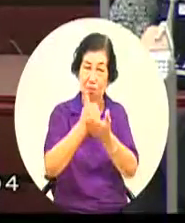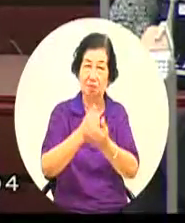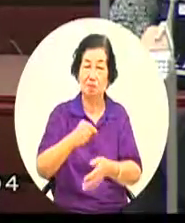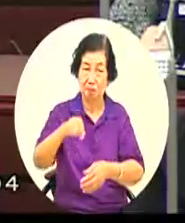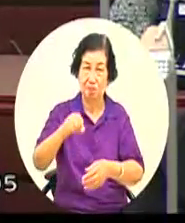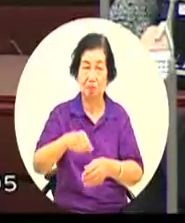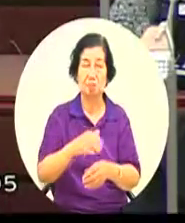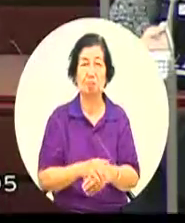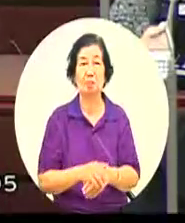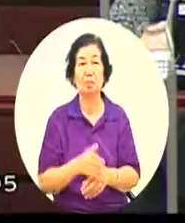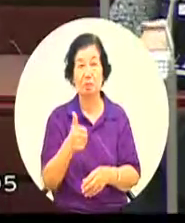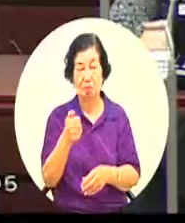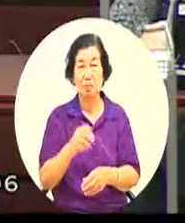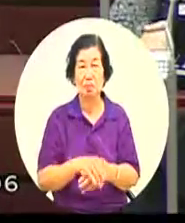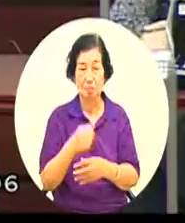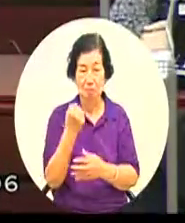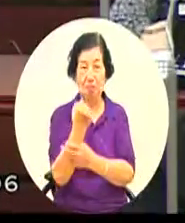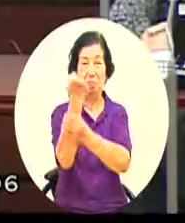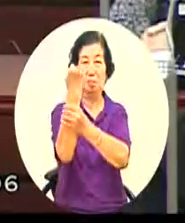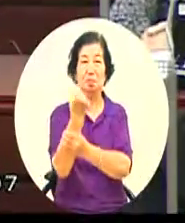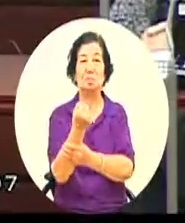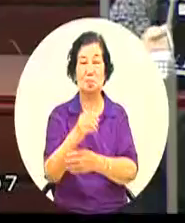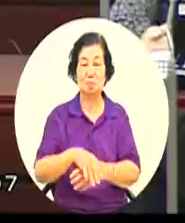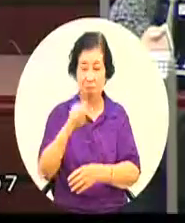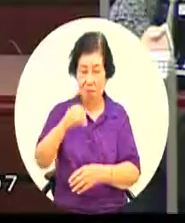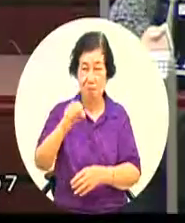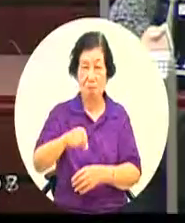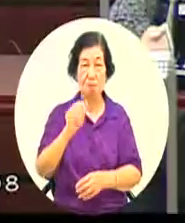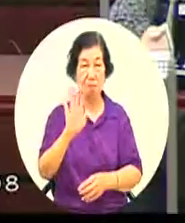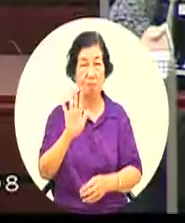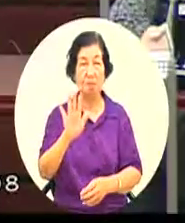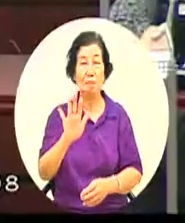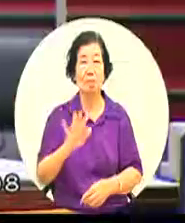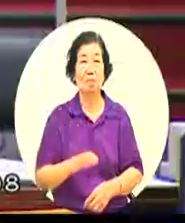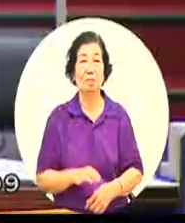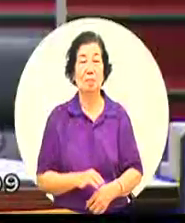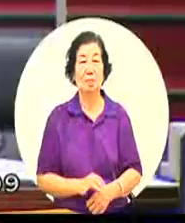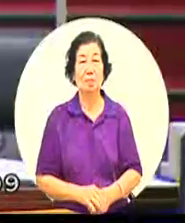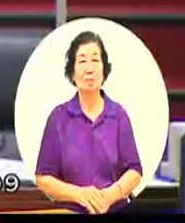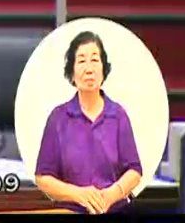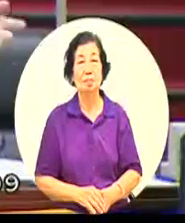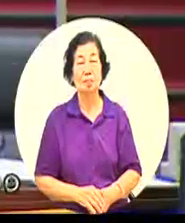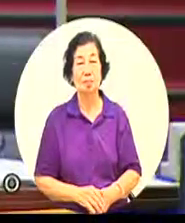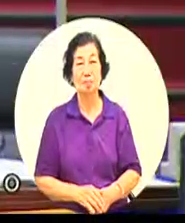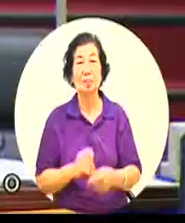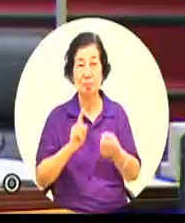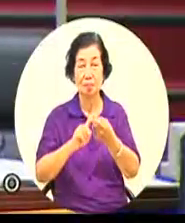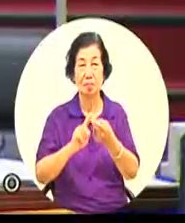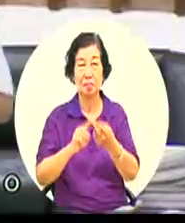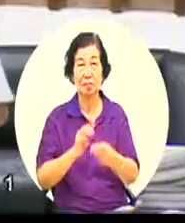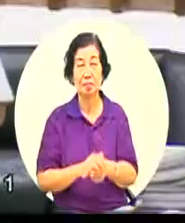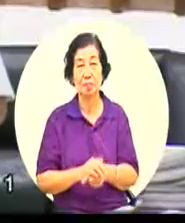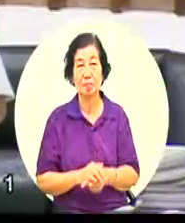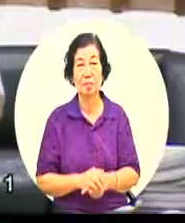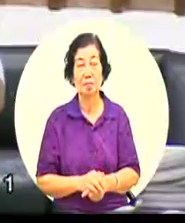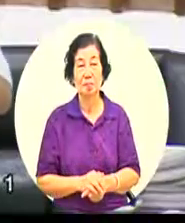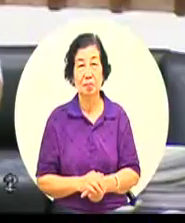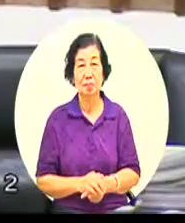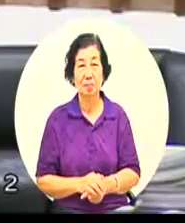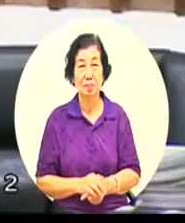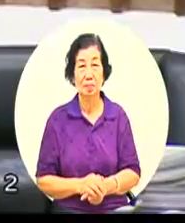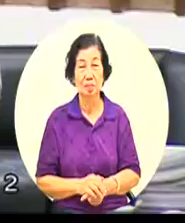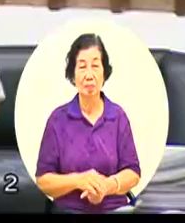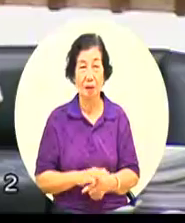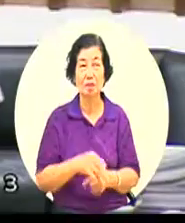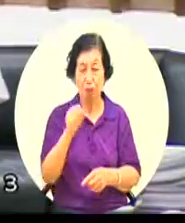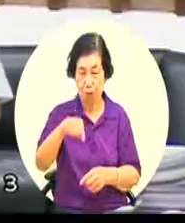常谢谢 你支持啊，哈， 我很肯定。 哦，好，谢谢你。哎，对，好，校长您请坐。你讲肯